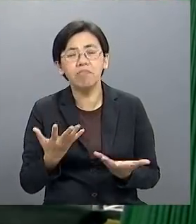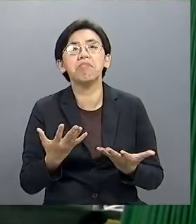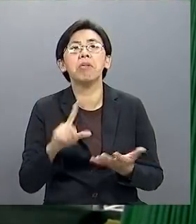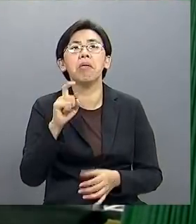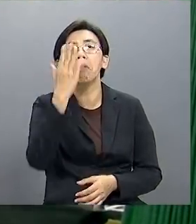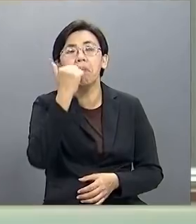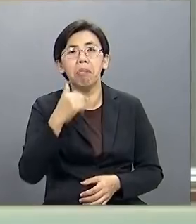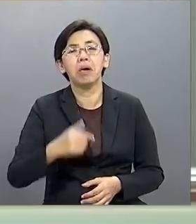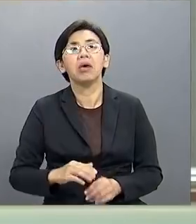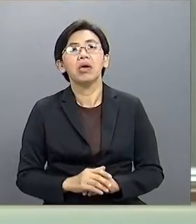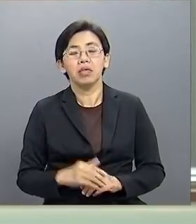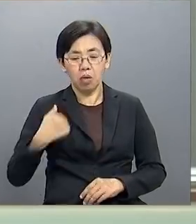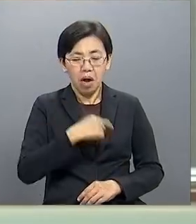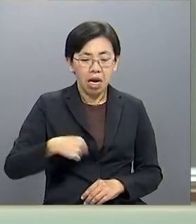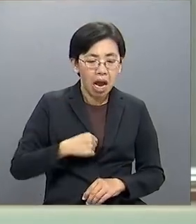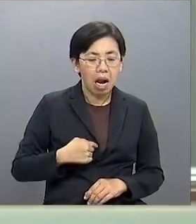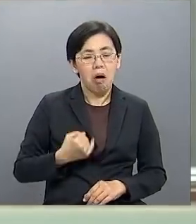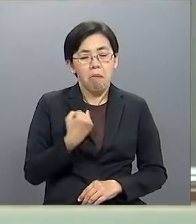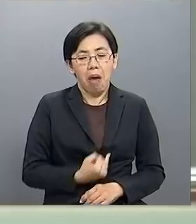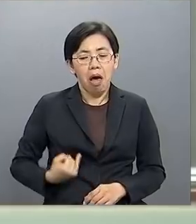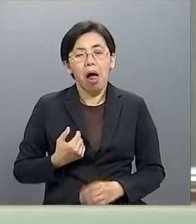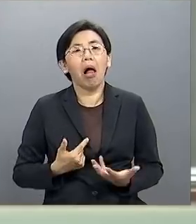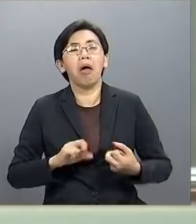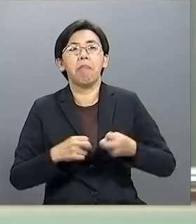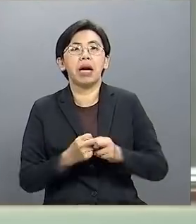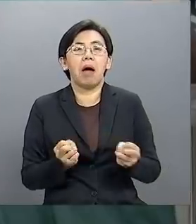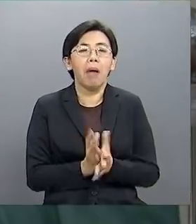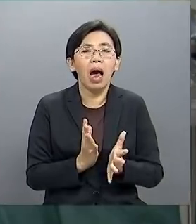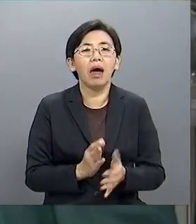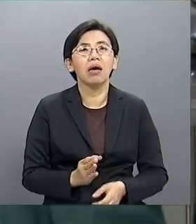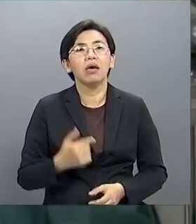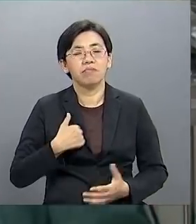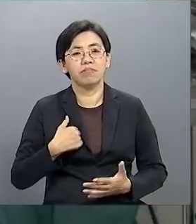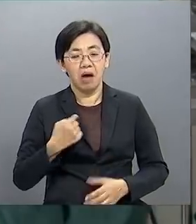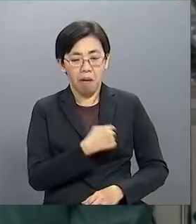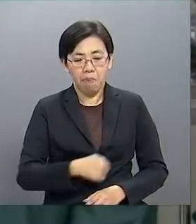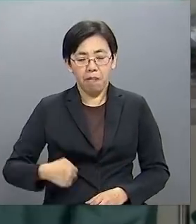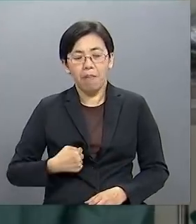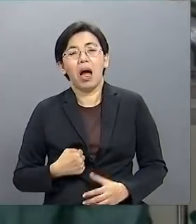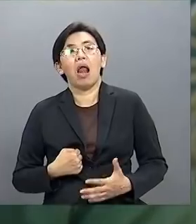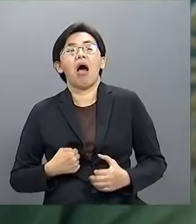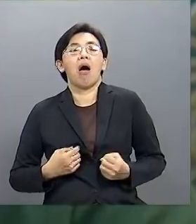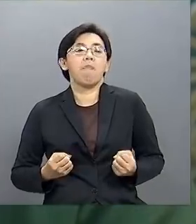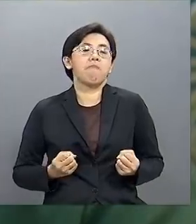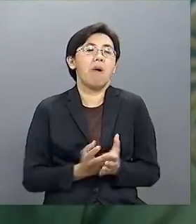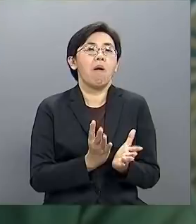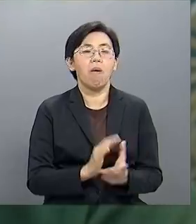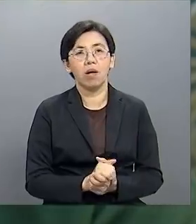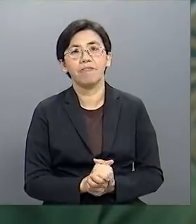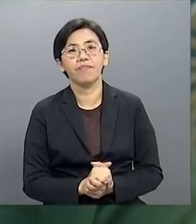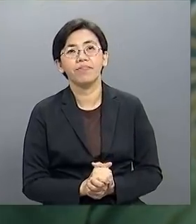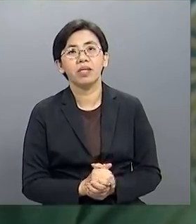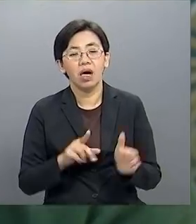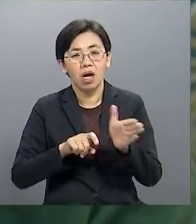ภูมิตัวเองอยู่ข้างในภูมิต้านทานก็จะไวเกินปล่อยสารอักเสบมากเกินไปตลอดเวลาและไวรัสแต่ละชนิดก็จะ